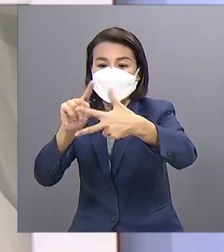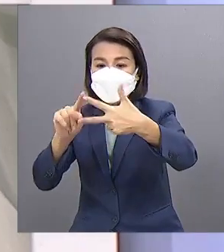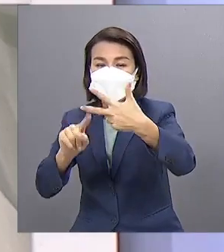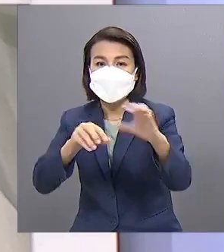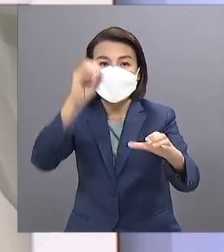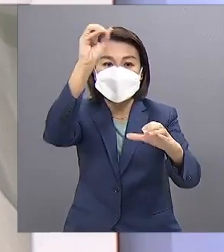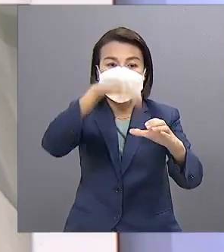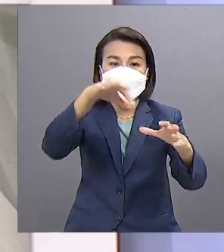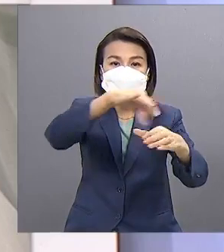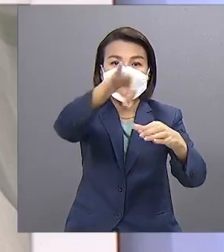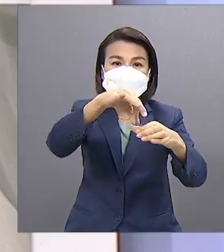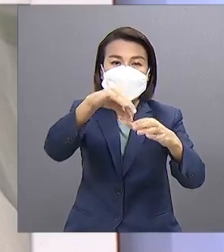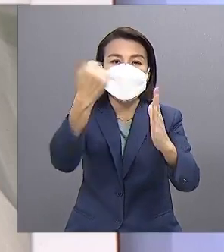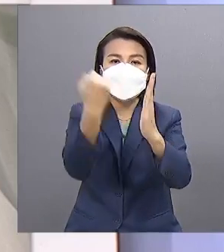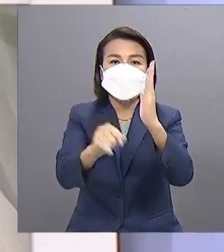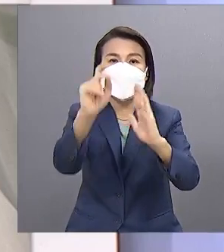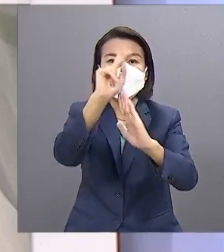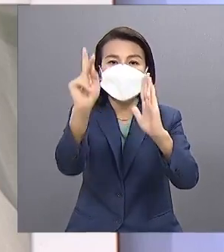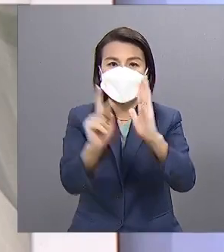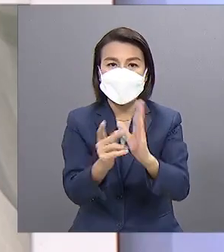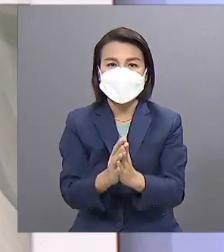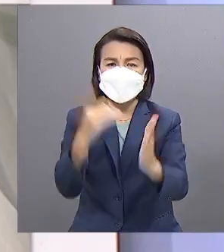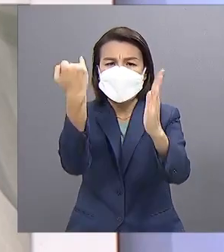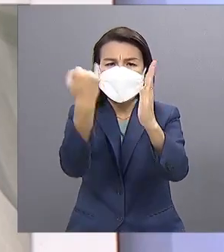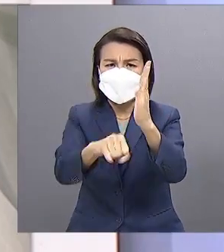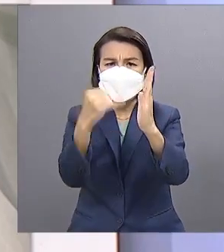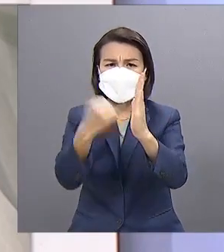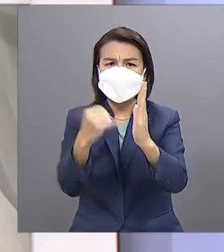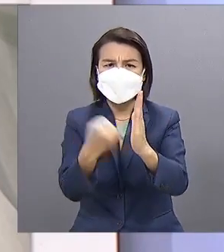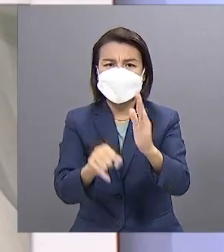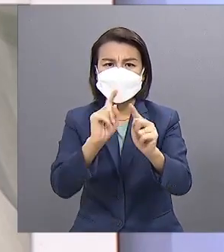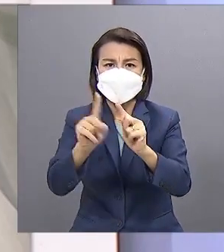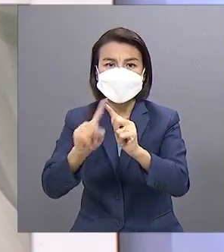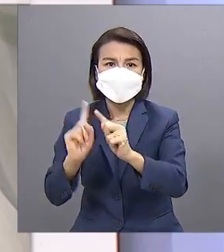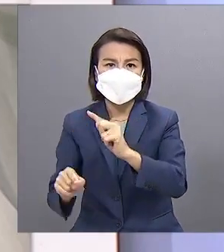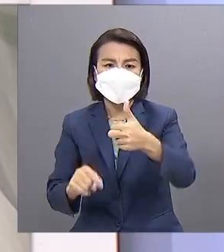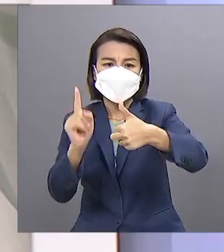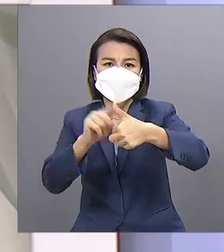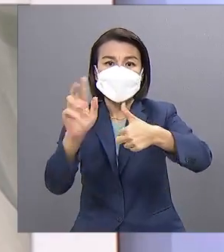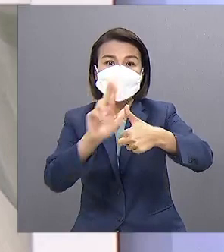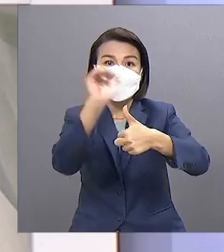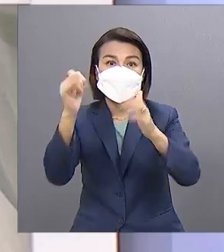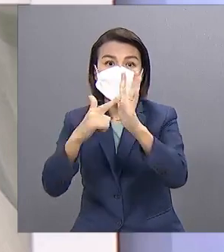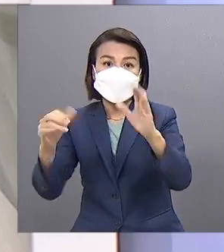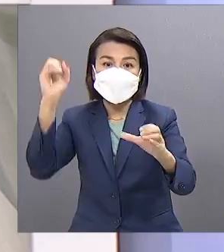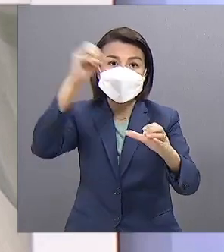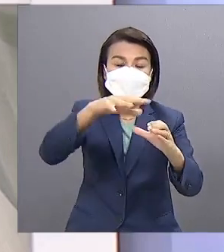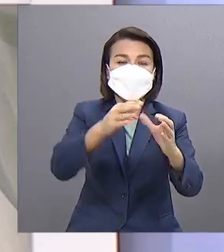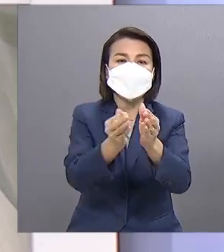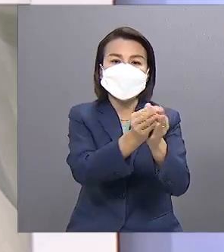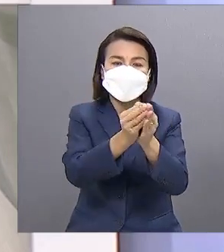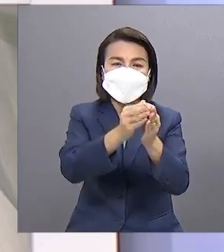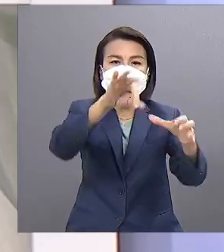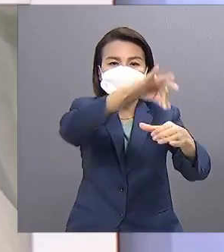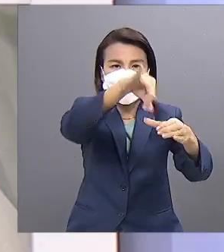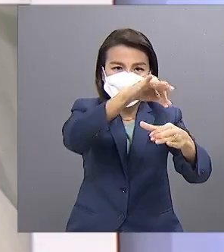เนี่ยมีหลายกระทงหลายกรณีเลยนะครับไม่ว่าจะเป็นทั้งเรื่องของการใช้ยาในอาหารหรือว่าเรื่องของฉลากการโฆษณานะครับ